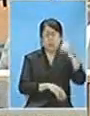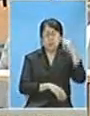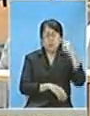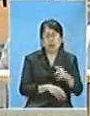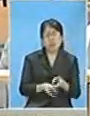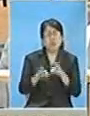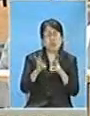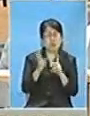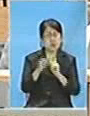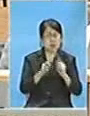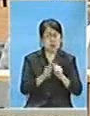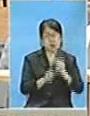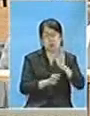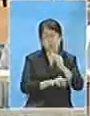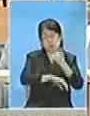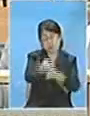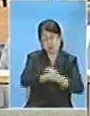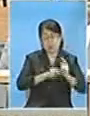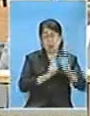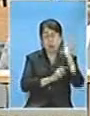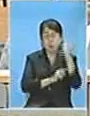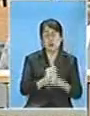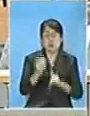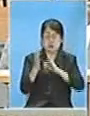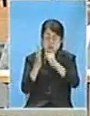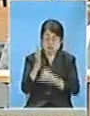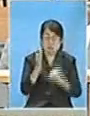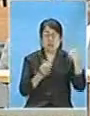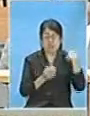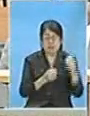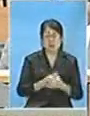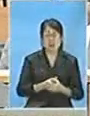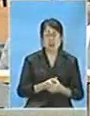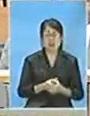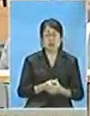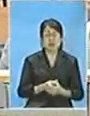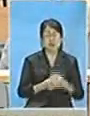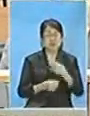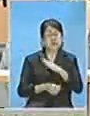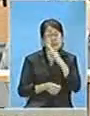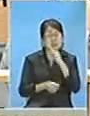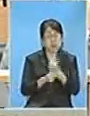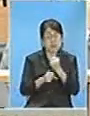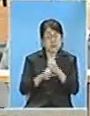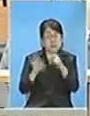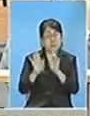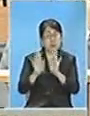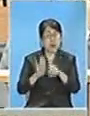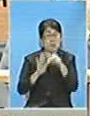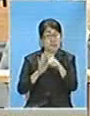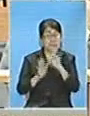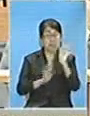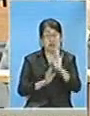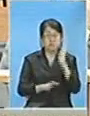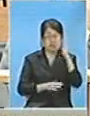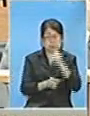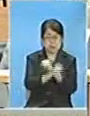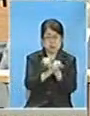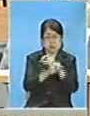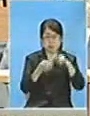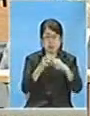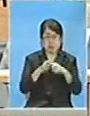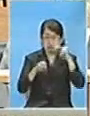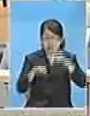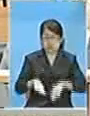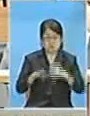ทั่วโลกในต่างจังหวัดในประเทศไทยก็ใช้เทคนิคนี้ไม่อย่างนั้นจะไม่สามารถป้องกันแก้ไขปัญหาน้ำท่วมได้เลยผมจึงเรียนถามท่านว่